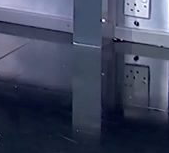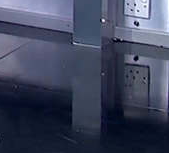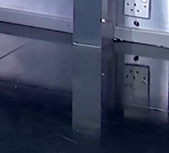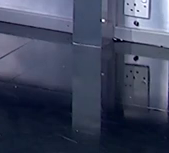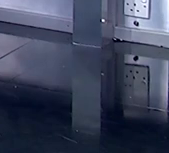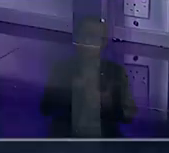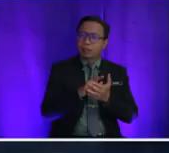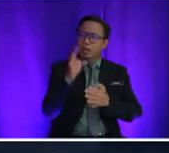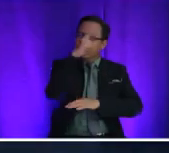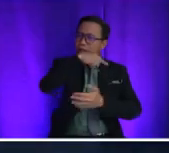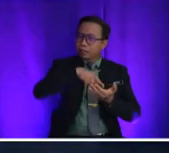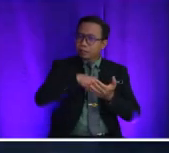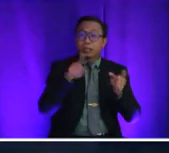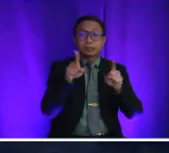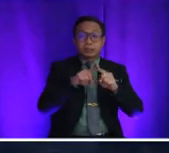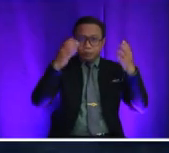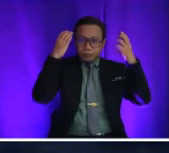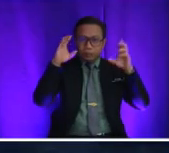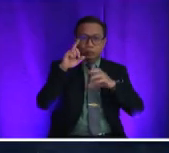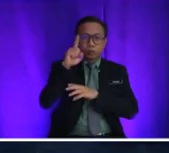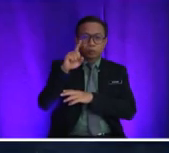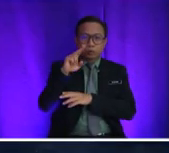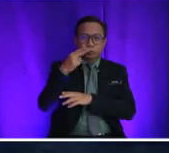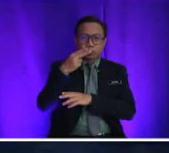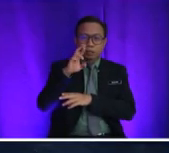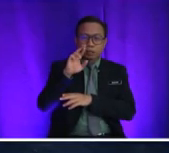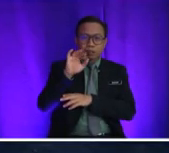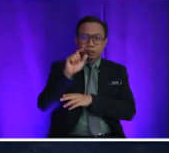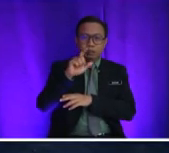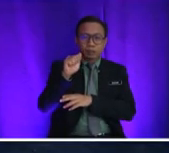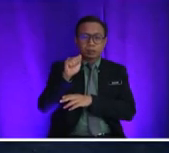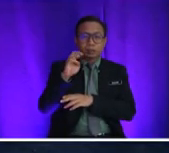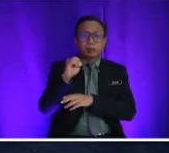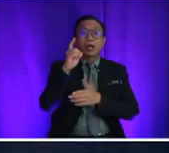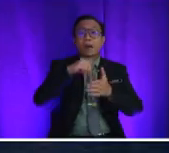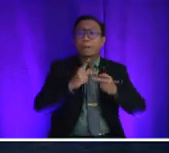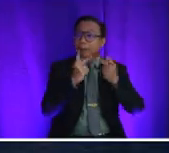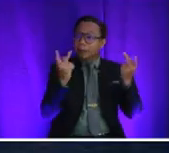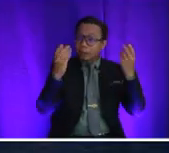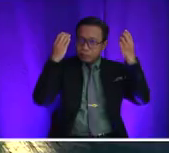Baiklah pada hari ini kita akan bersama dengan cewek guzu harizam Abdul Halim Alhamdulillah